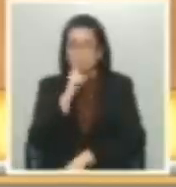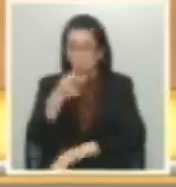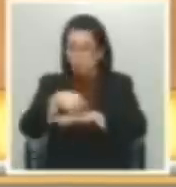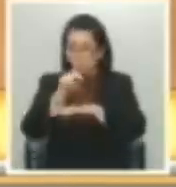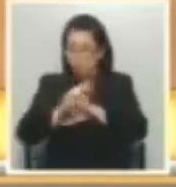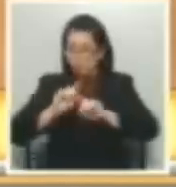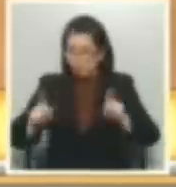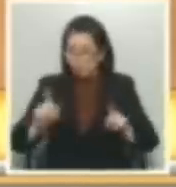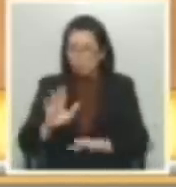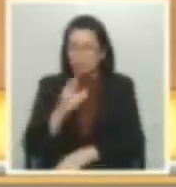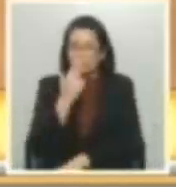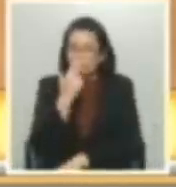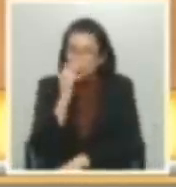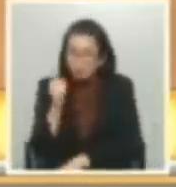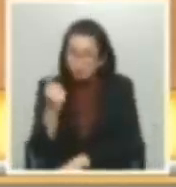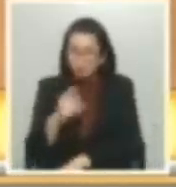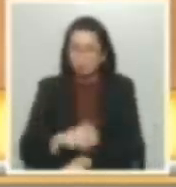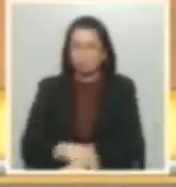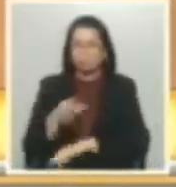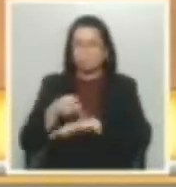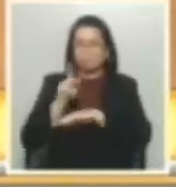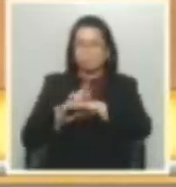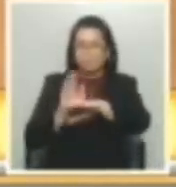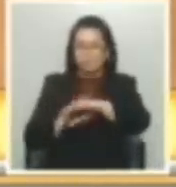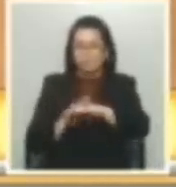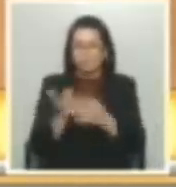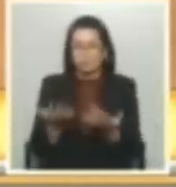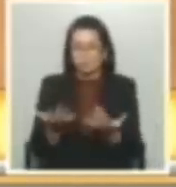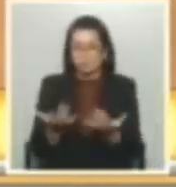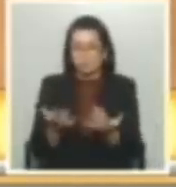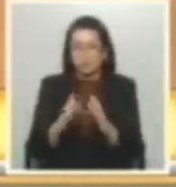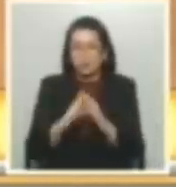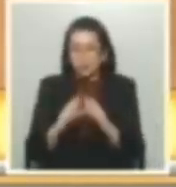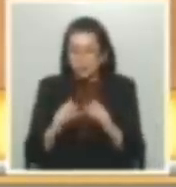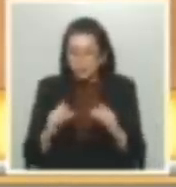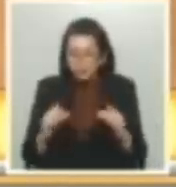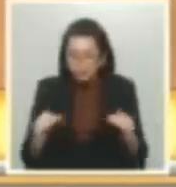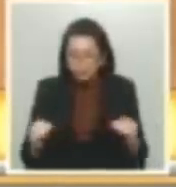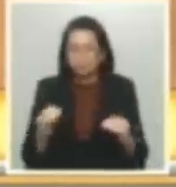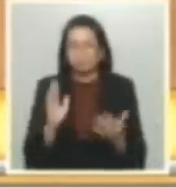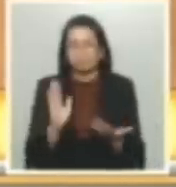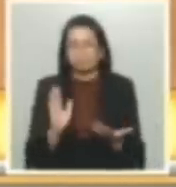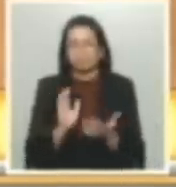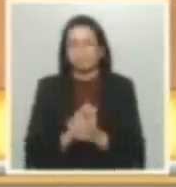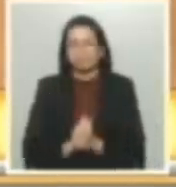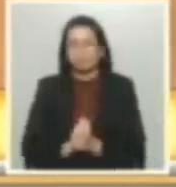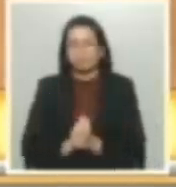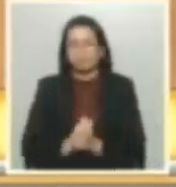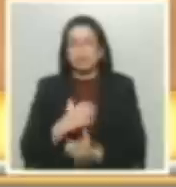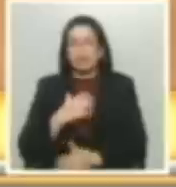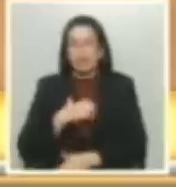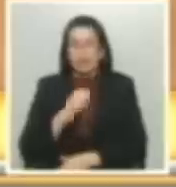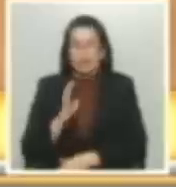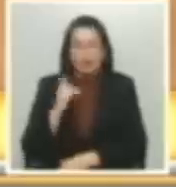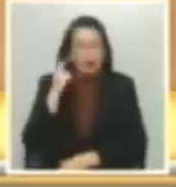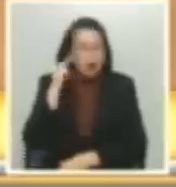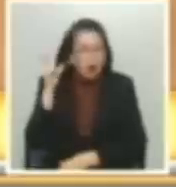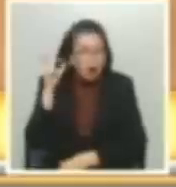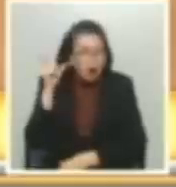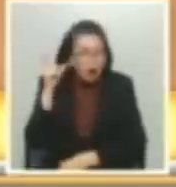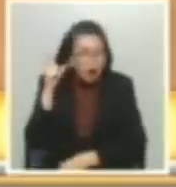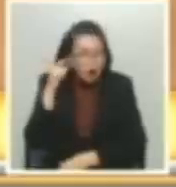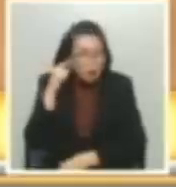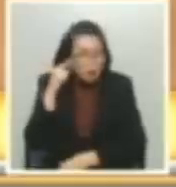านนะ ท่านนวัตครับเพื่อความสงบเรียบร้อยของสภาเรานะครับอย่าไปเอาข่าวลือที่